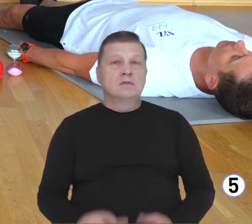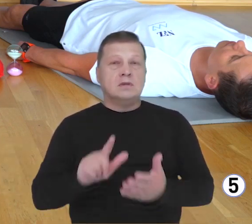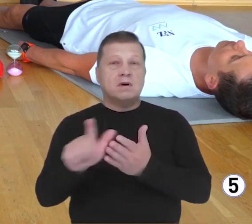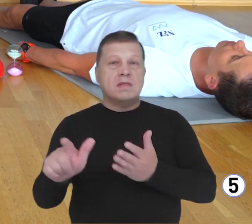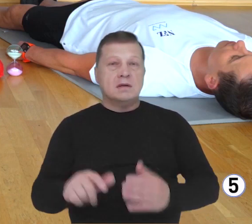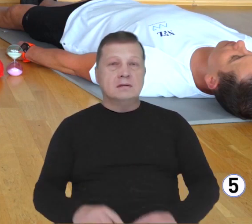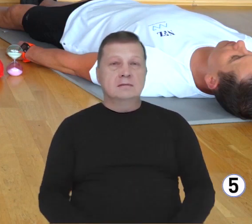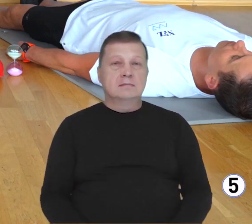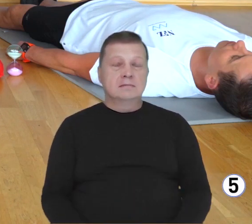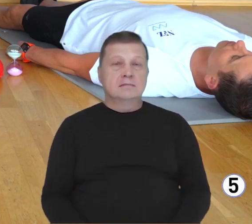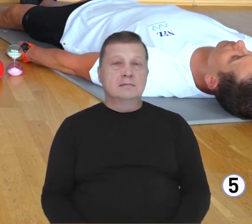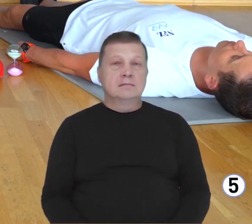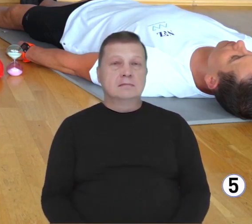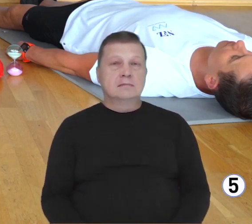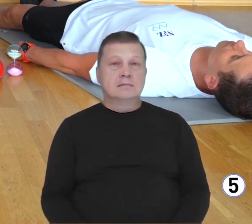12.